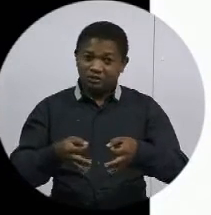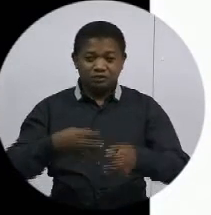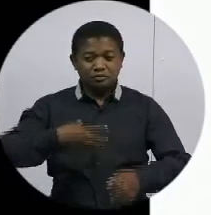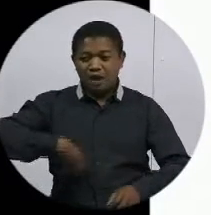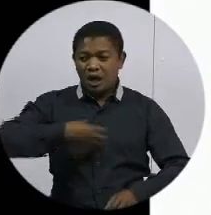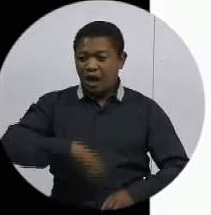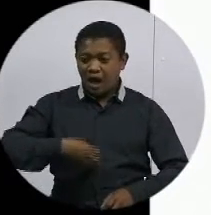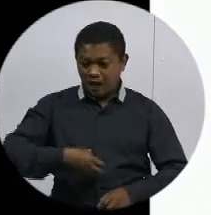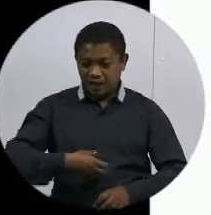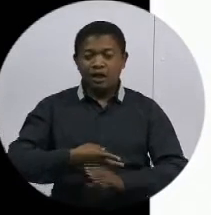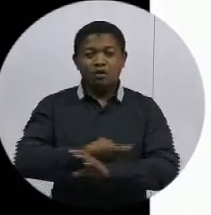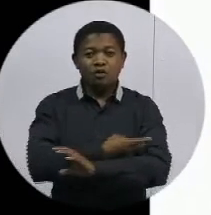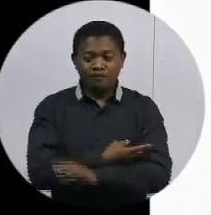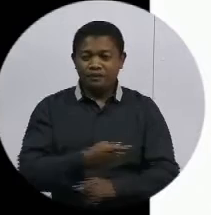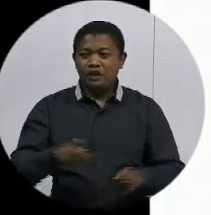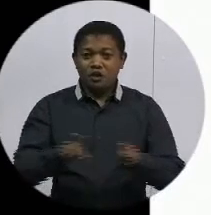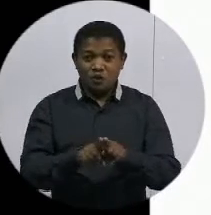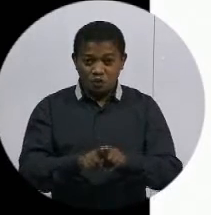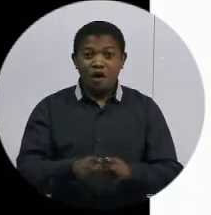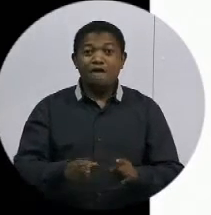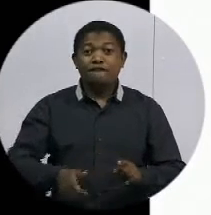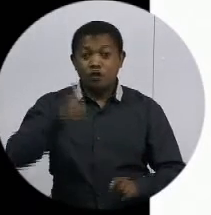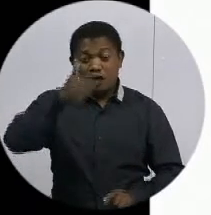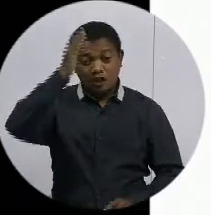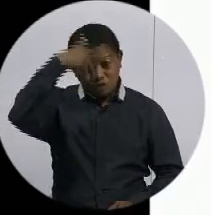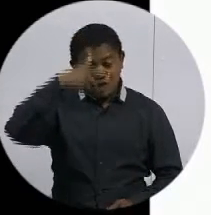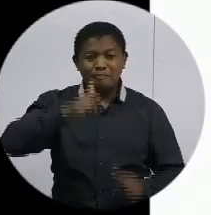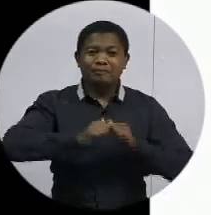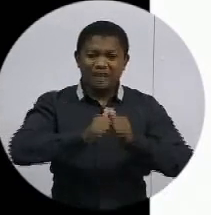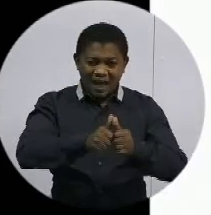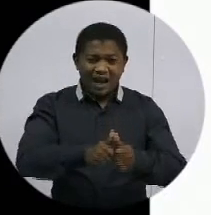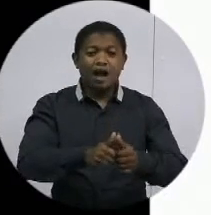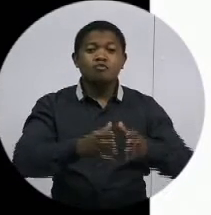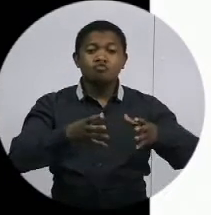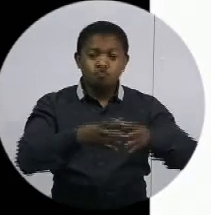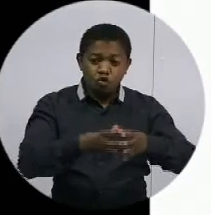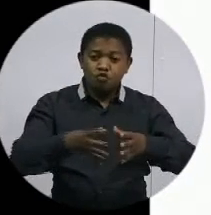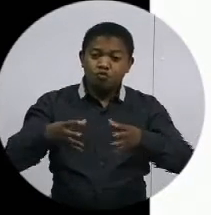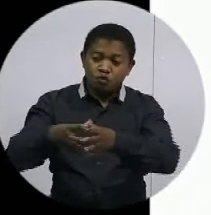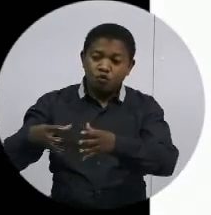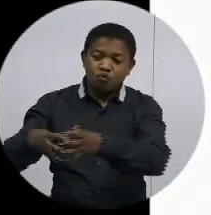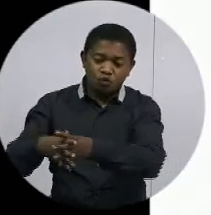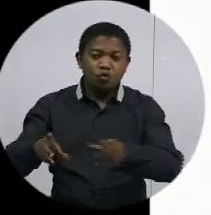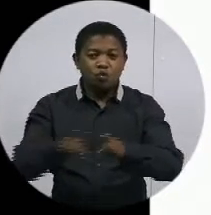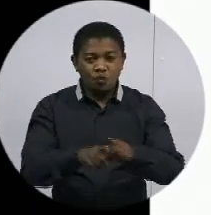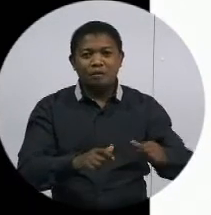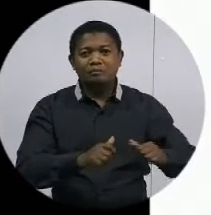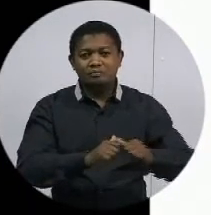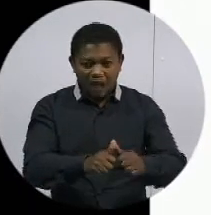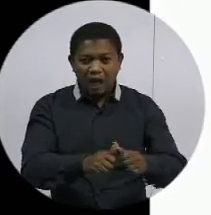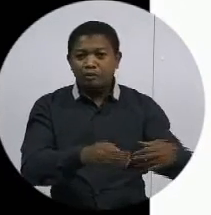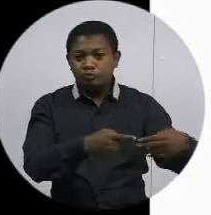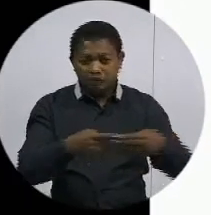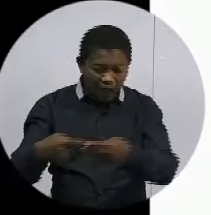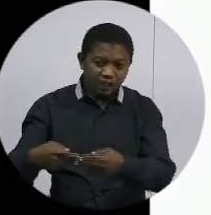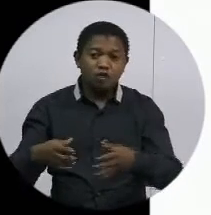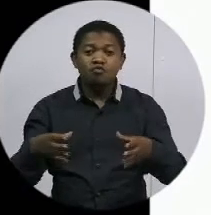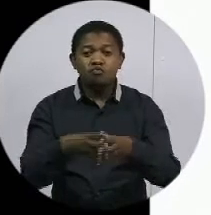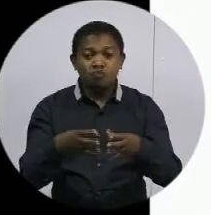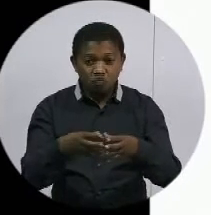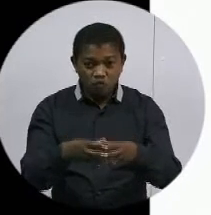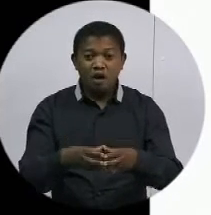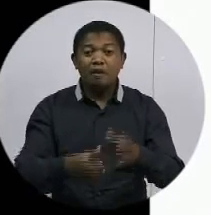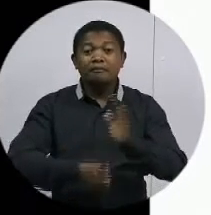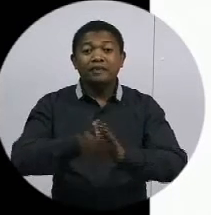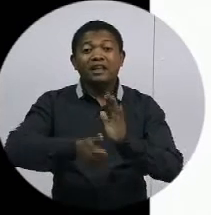tompona andraikitra isantokony amin'ny alalan'ny visioconférence ary mitarika hatrany ny fivoriany filakevitry ministra mikaroka andro aman'alina